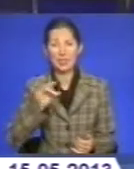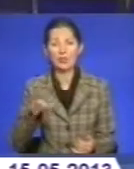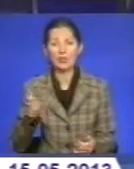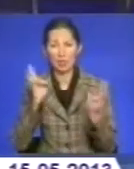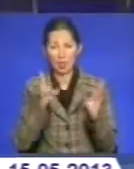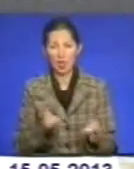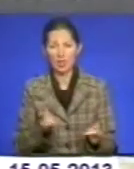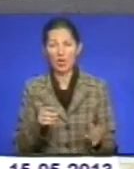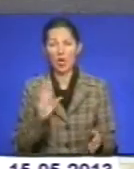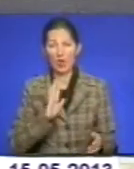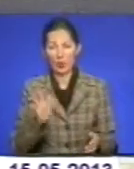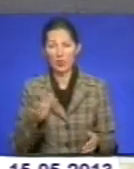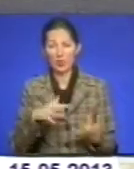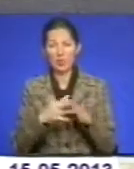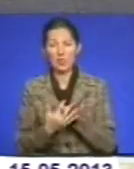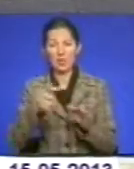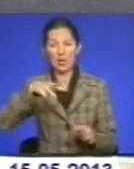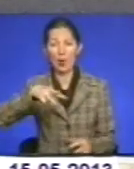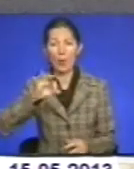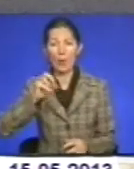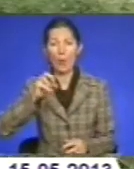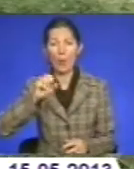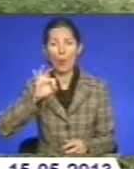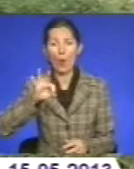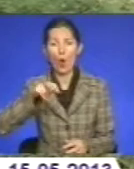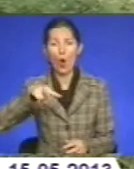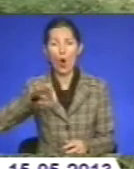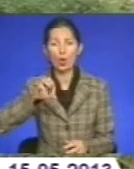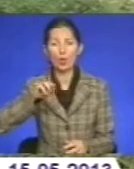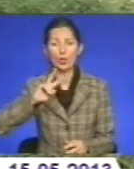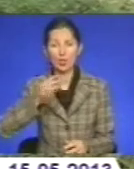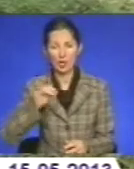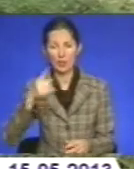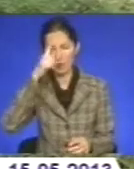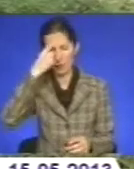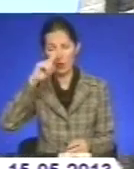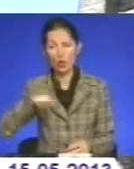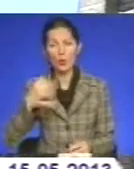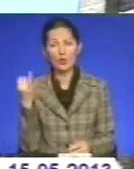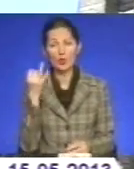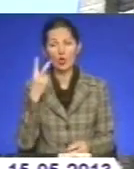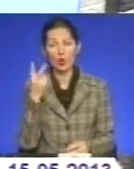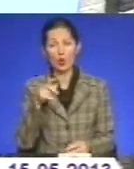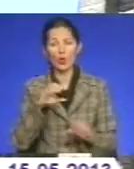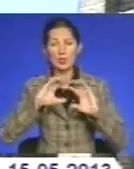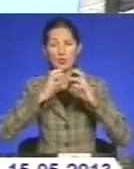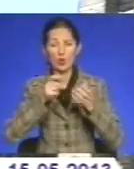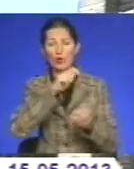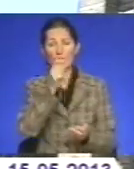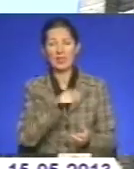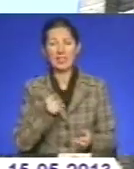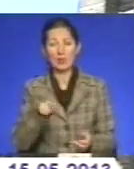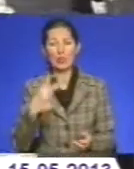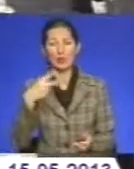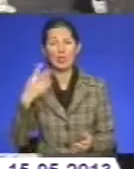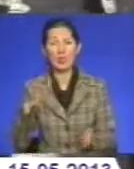сюжеті. Село Молотків відоме в історії Другої світової війни тим, що 29 квітня